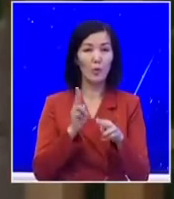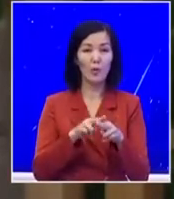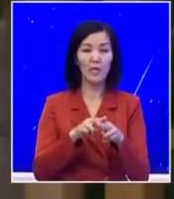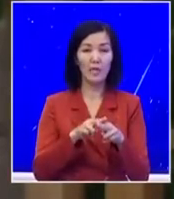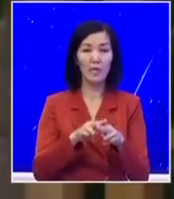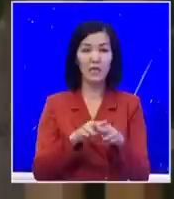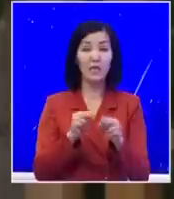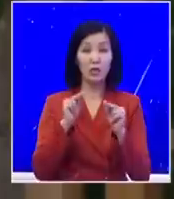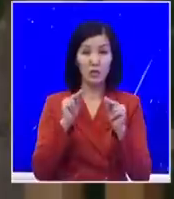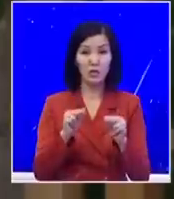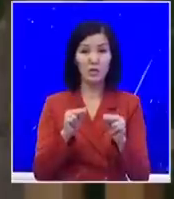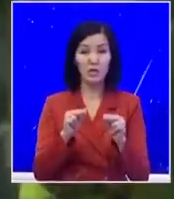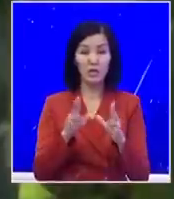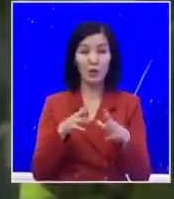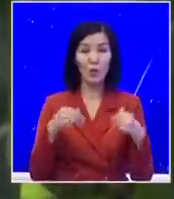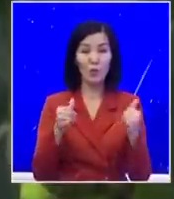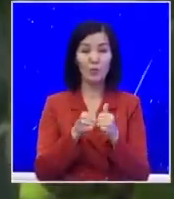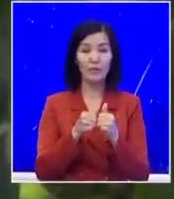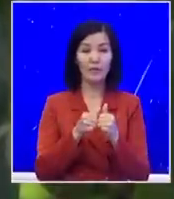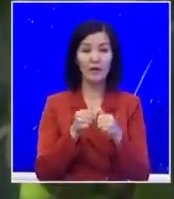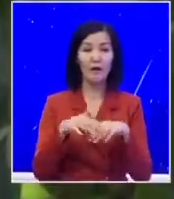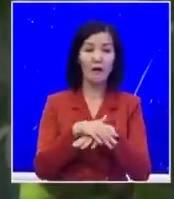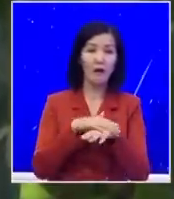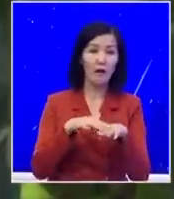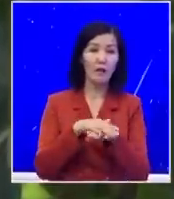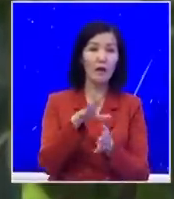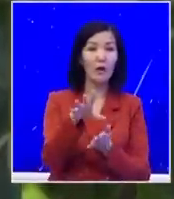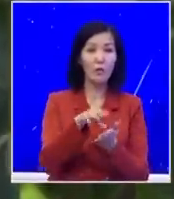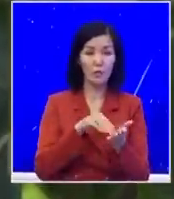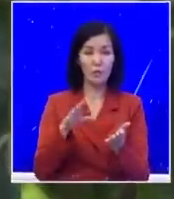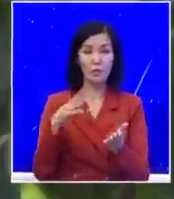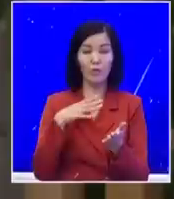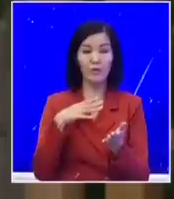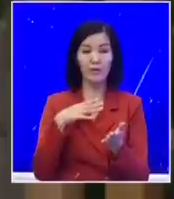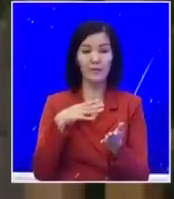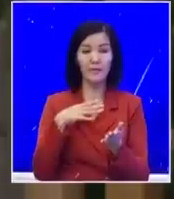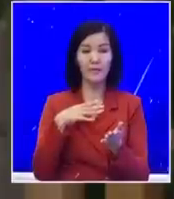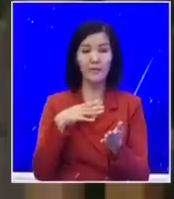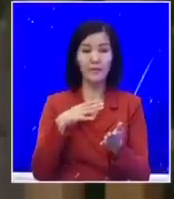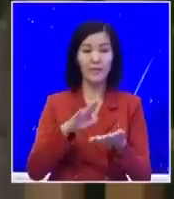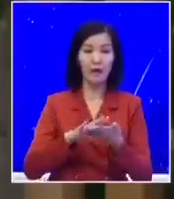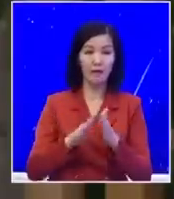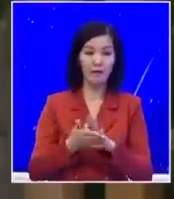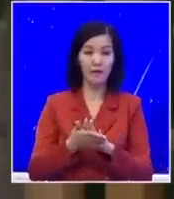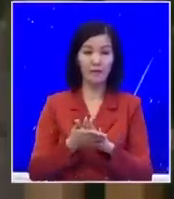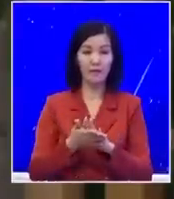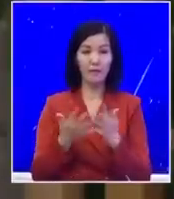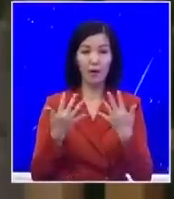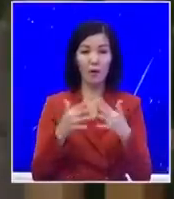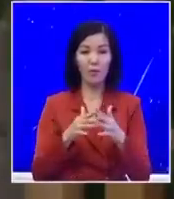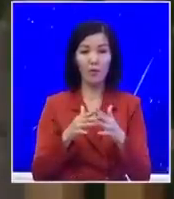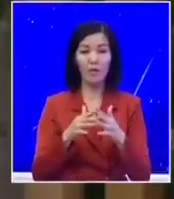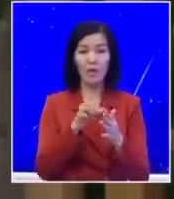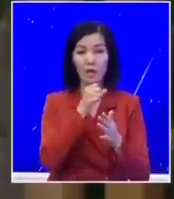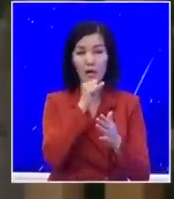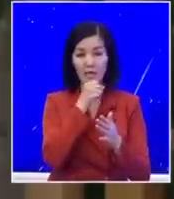жүзінде, біз іс жүзінде үгілі отбасы. Елге үлгі боларлық семья. Одан біз мына ақылдасып отырып, ауылдың